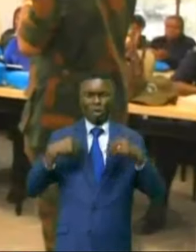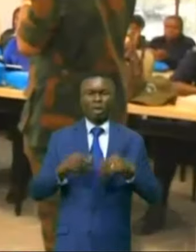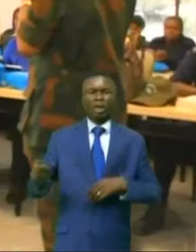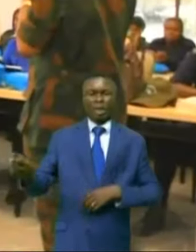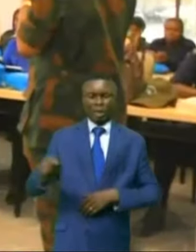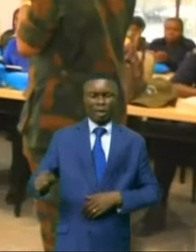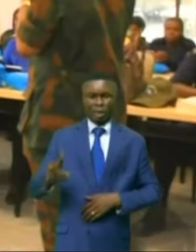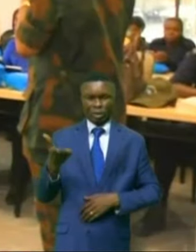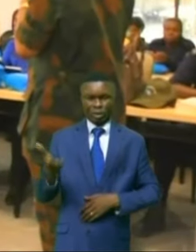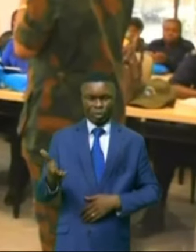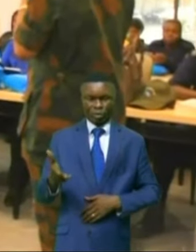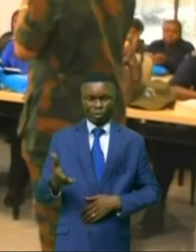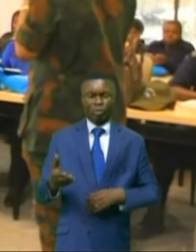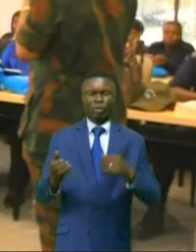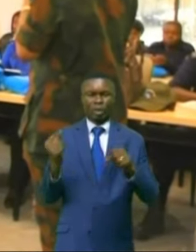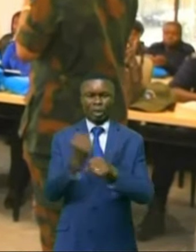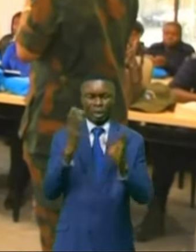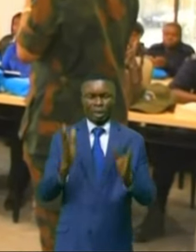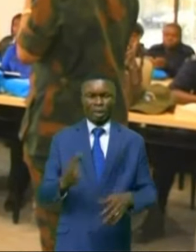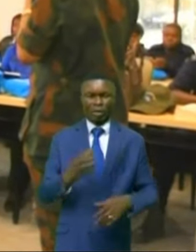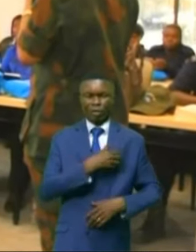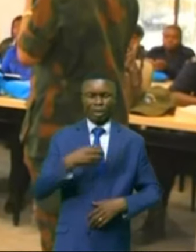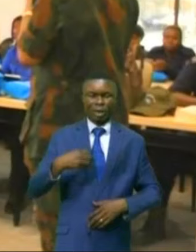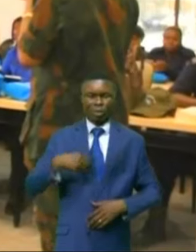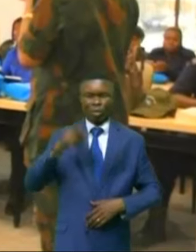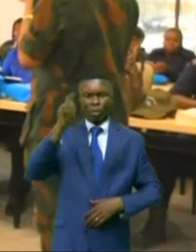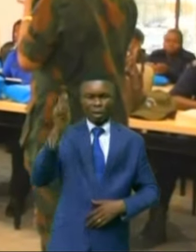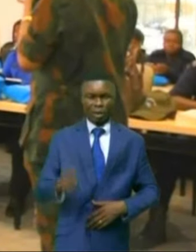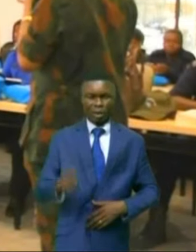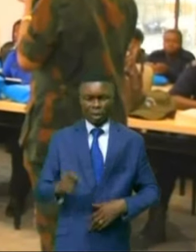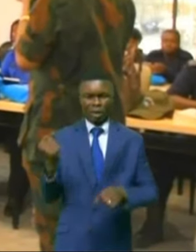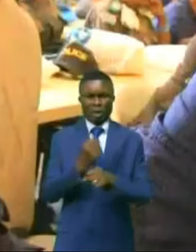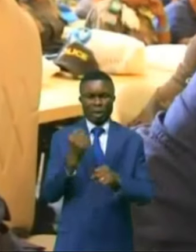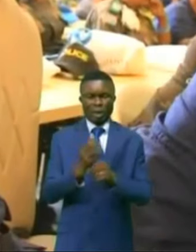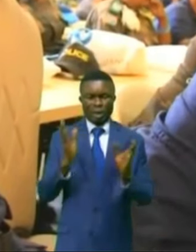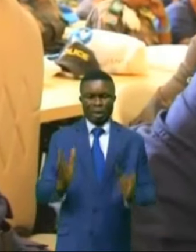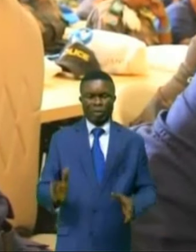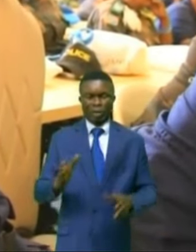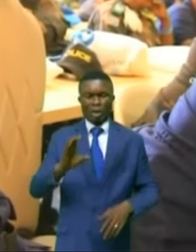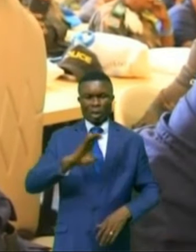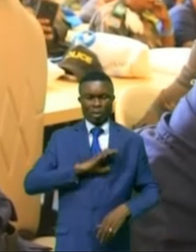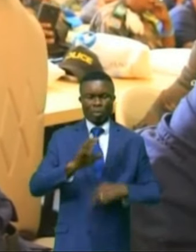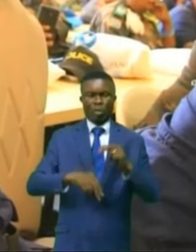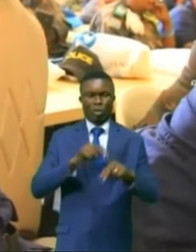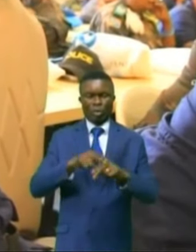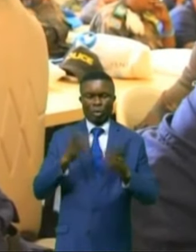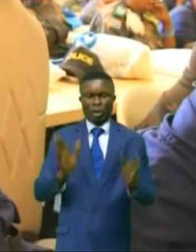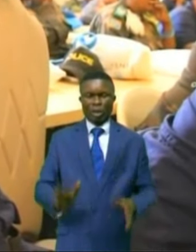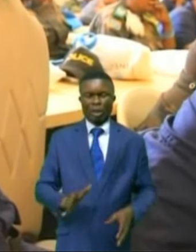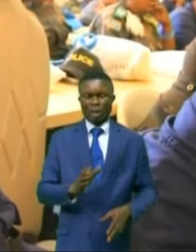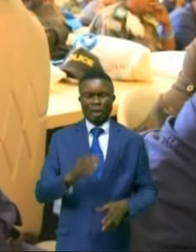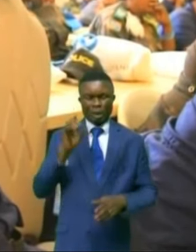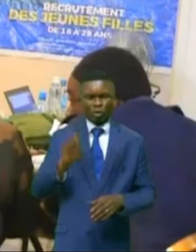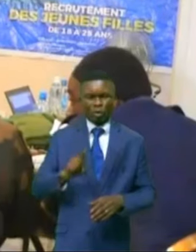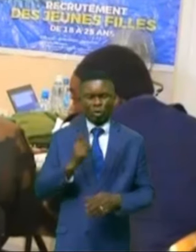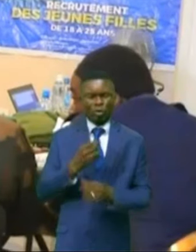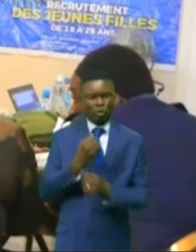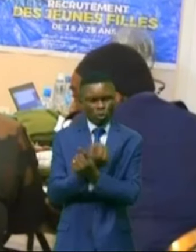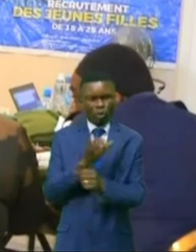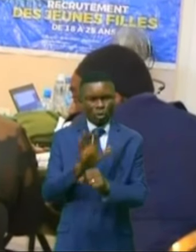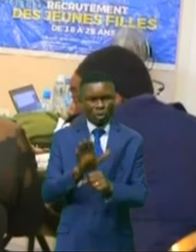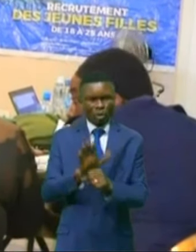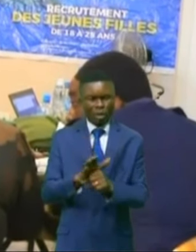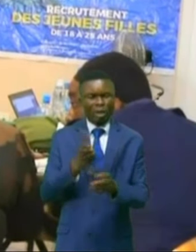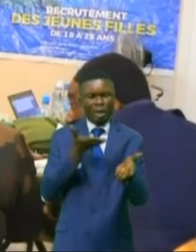territoriale, le personnel féminin militaire et le personnel féminin policier appelé à plus de discipline et